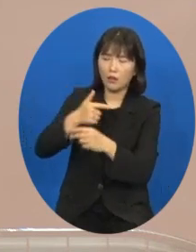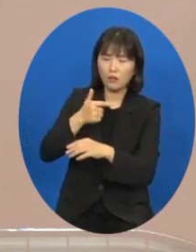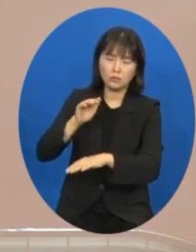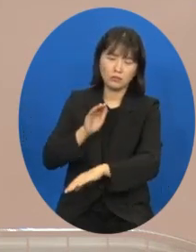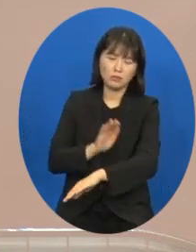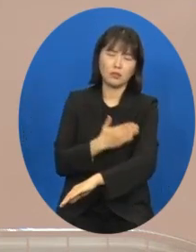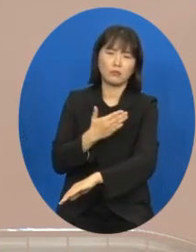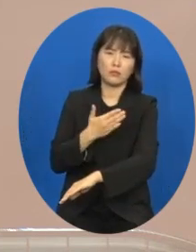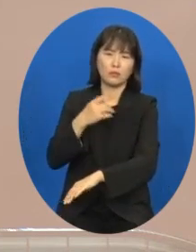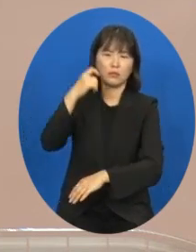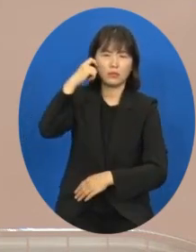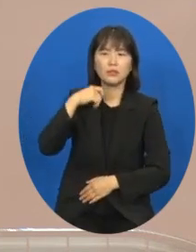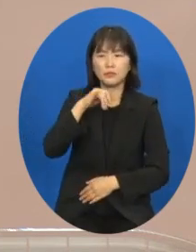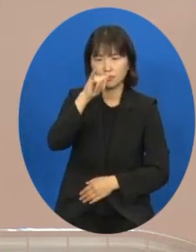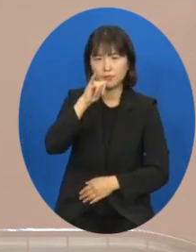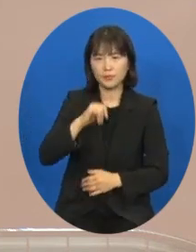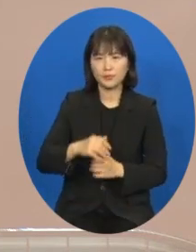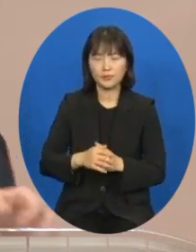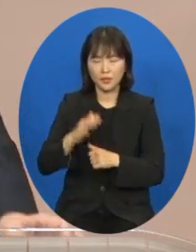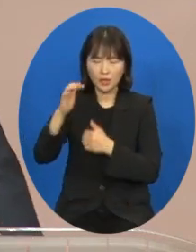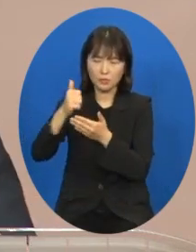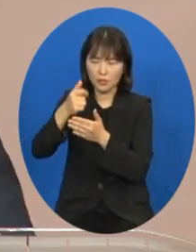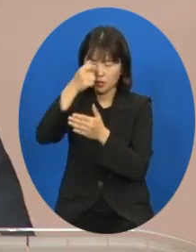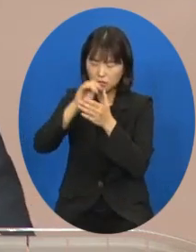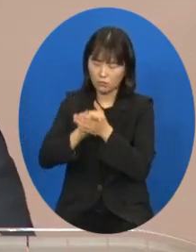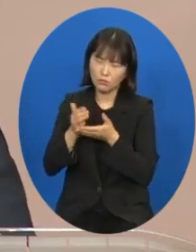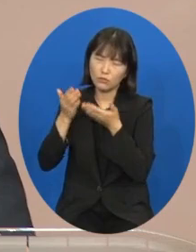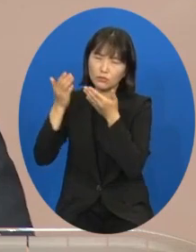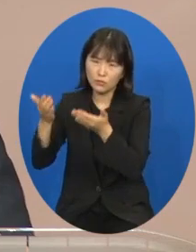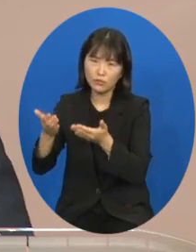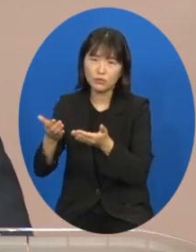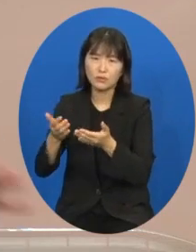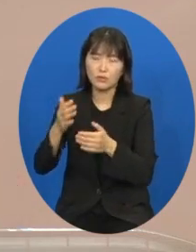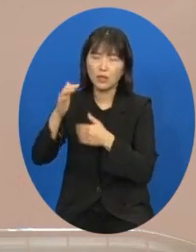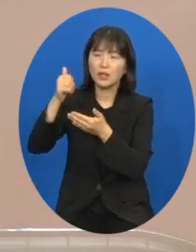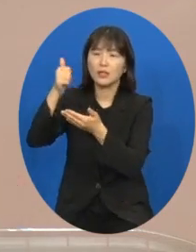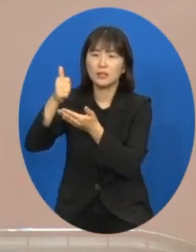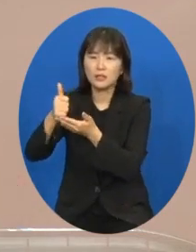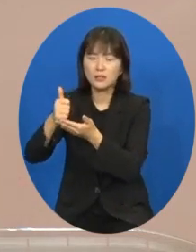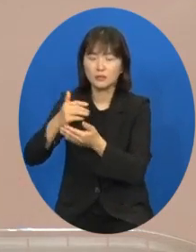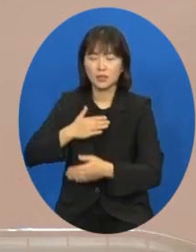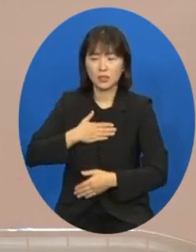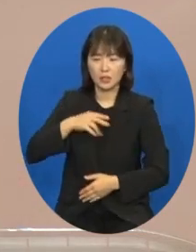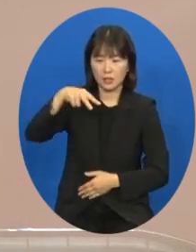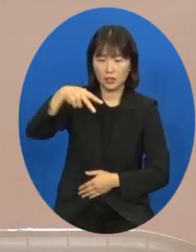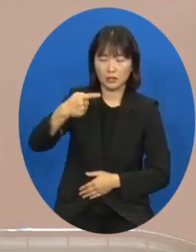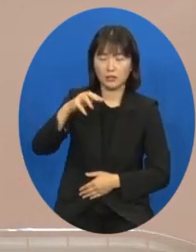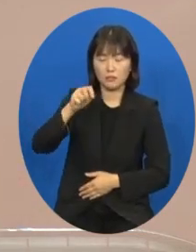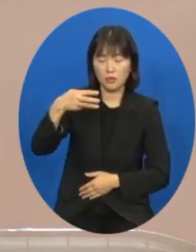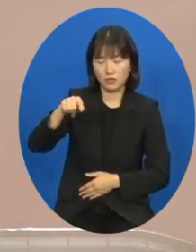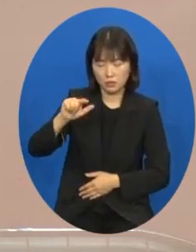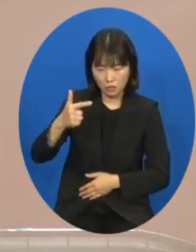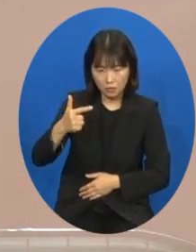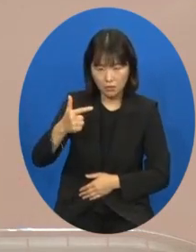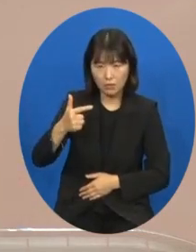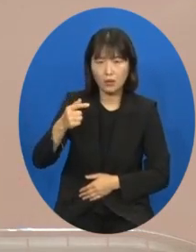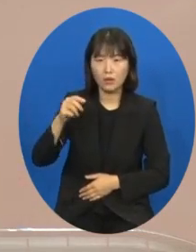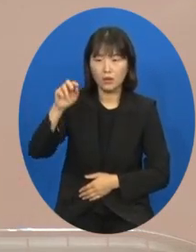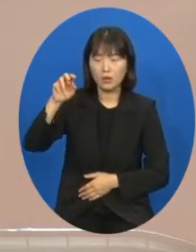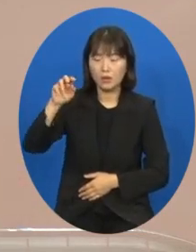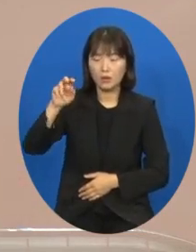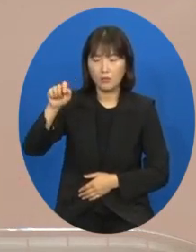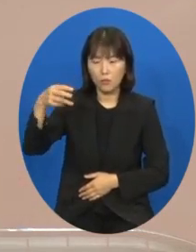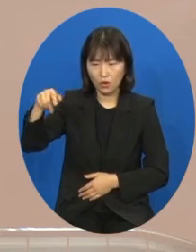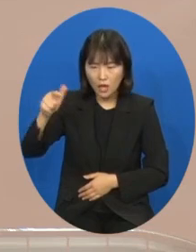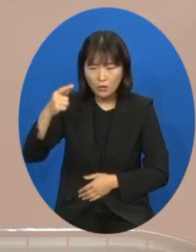잘못됐다고 느끼신 거예요. 그래서 하나님께 기도를 다 했어요. 하나님, 제가 스펄저 목사님과 캠벨 몰건 목사님을 시기